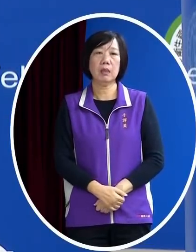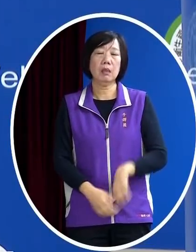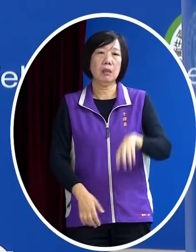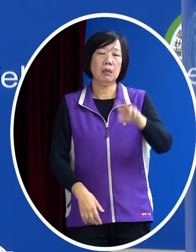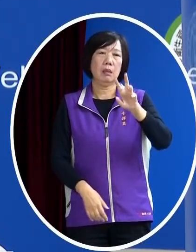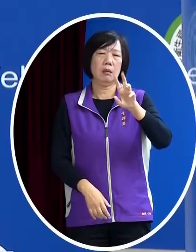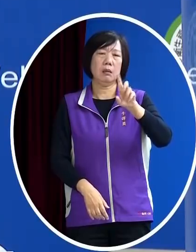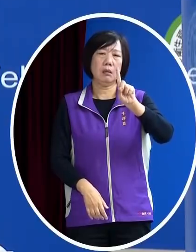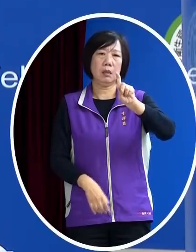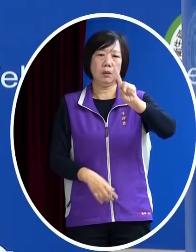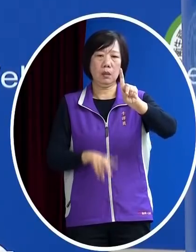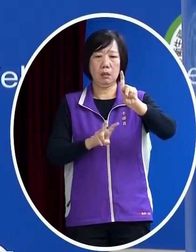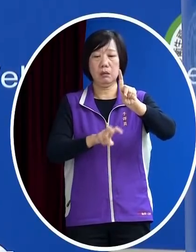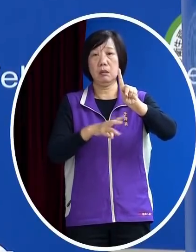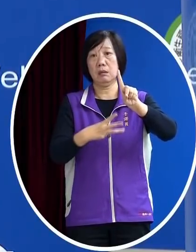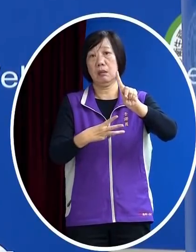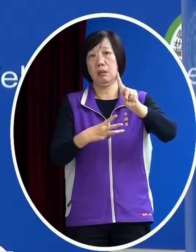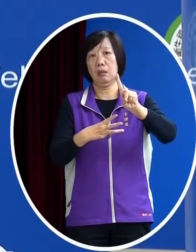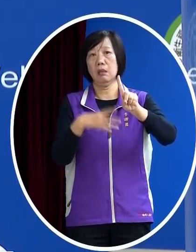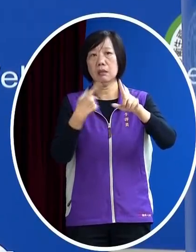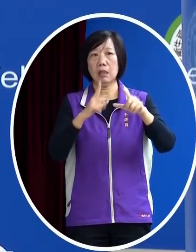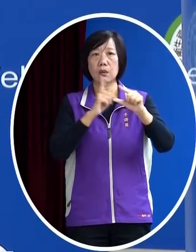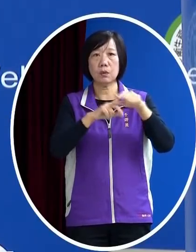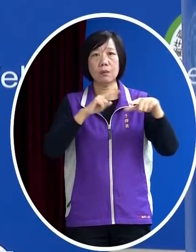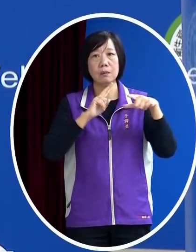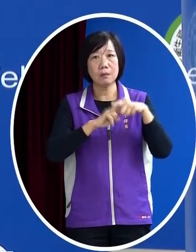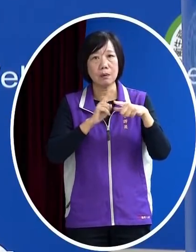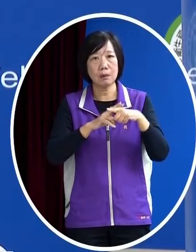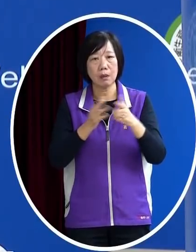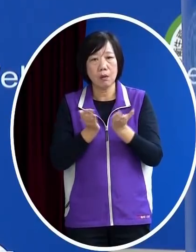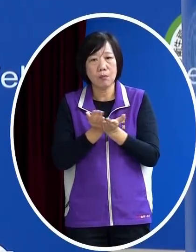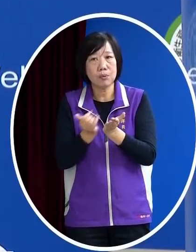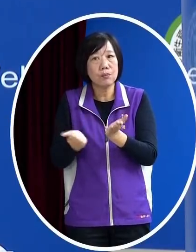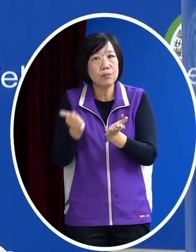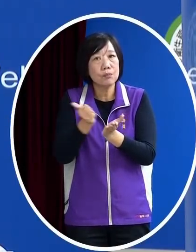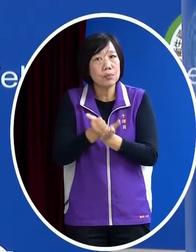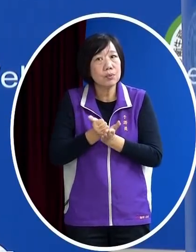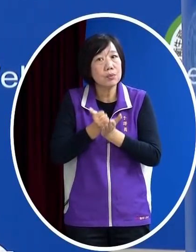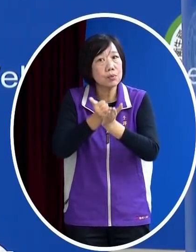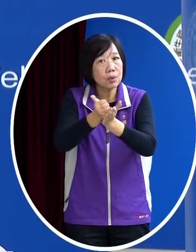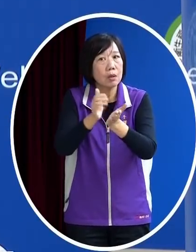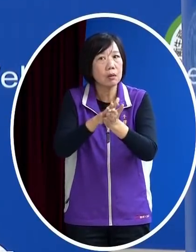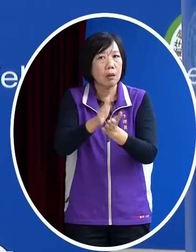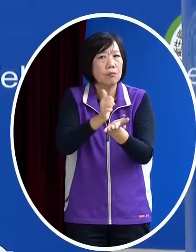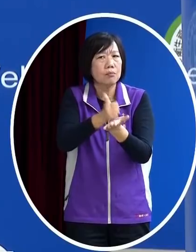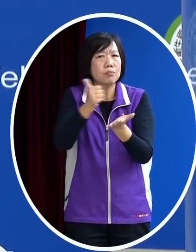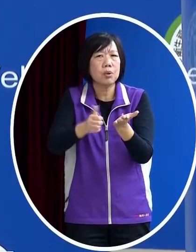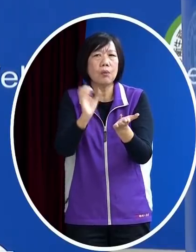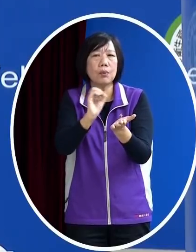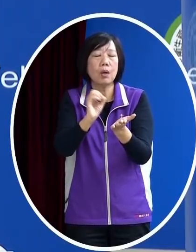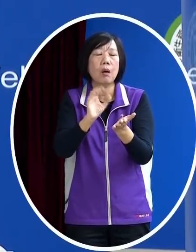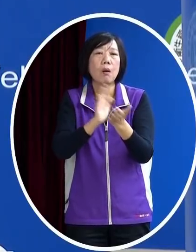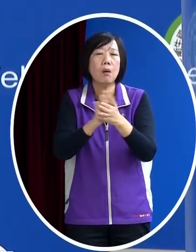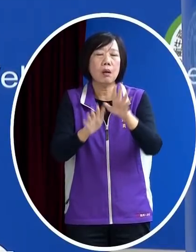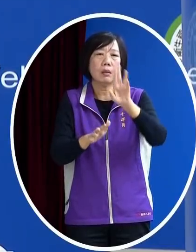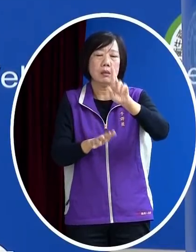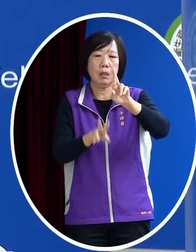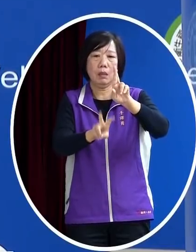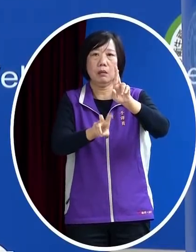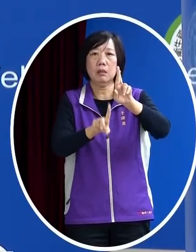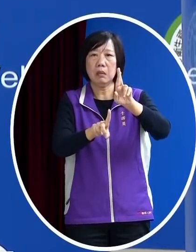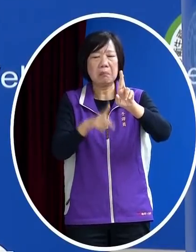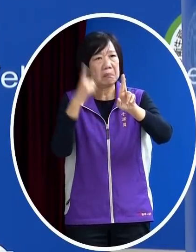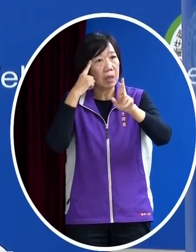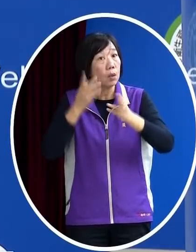11月23日检疫期满后，由中介安排登船，未再下船，因为原预定于12月21日出